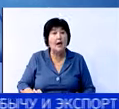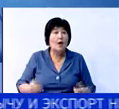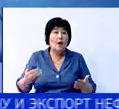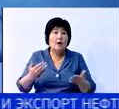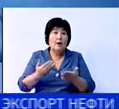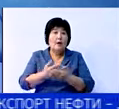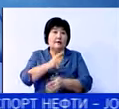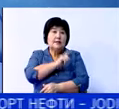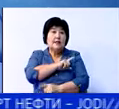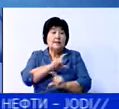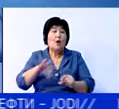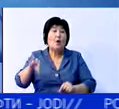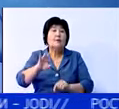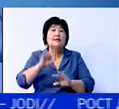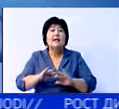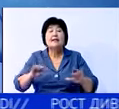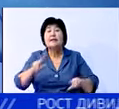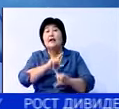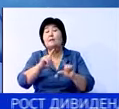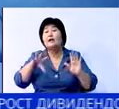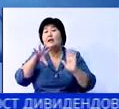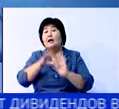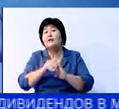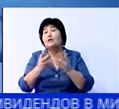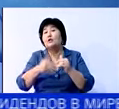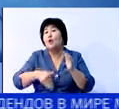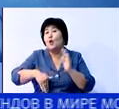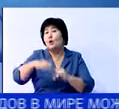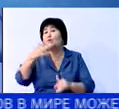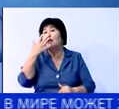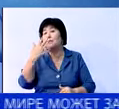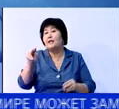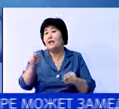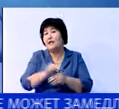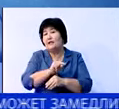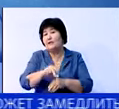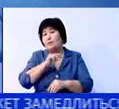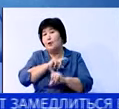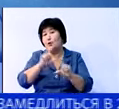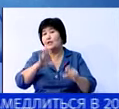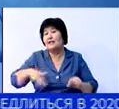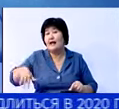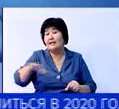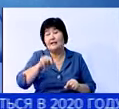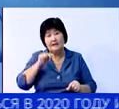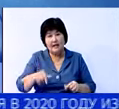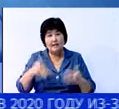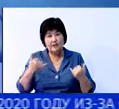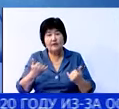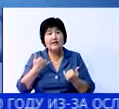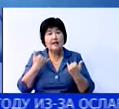Новости медицины. Областная детская больница вошла в число лучших 5 лечебных учреждений страны. На сегодня